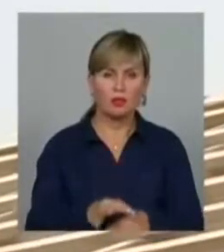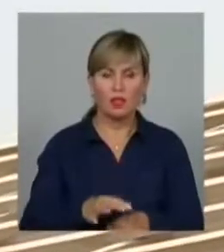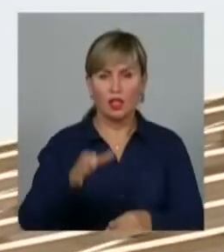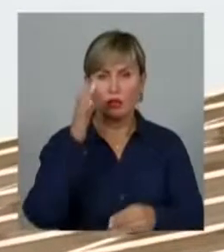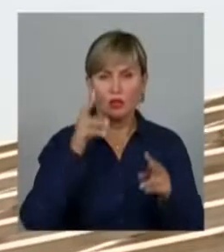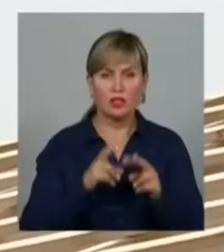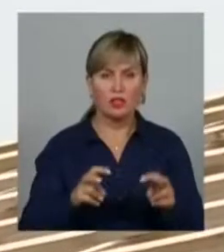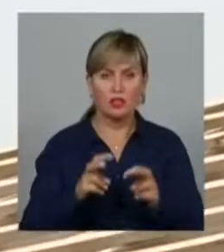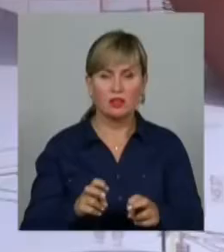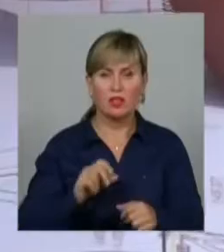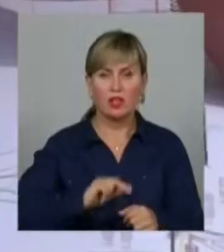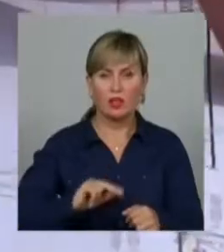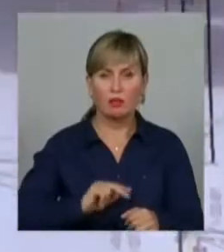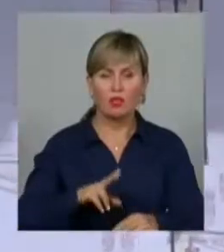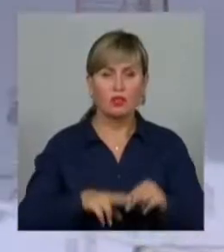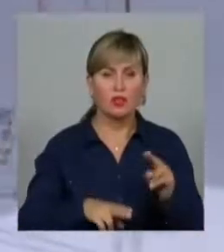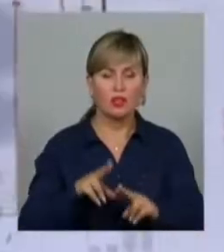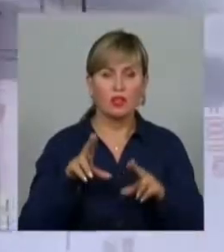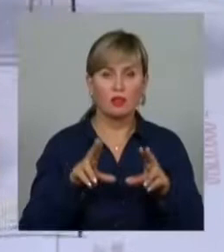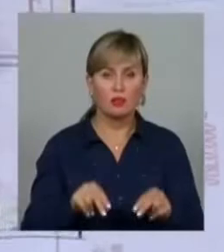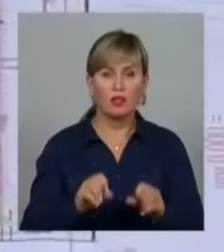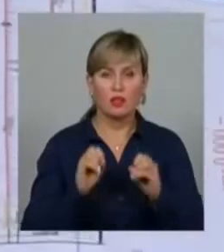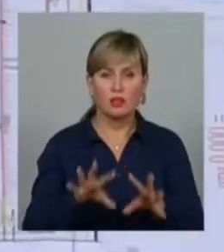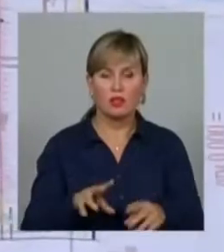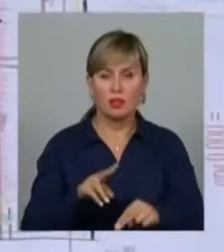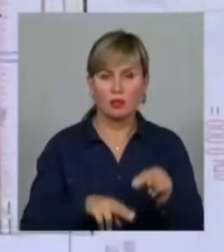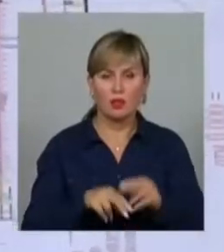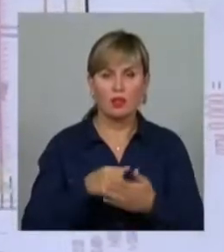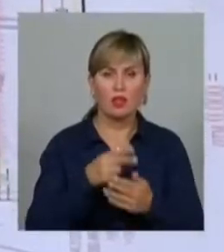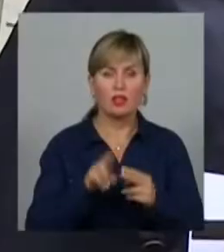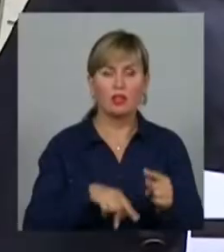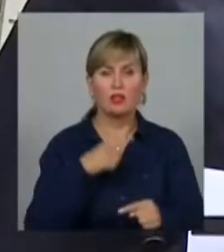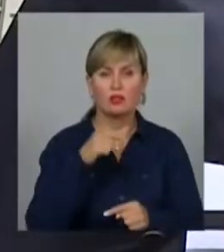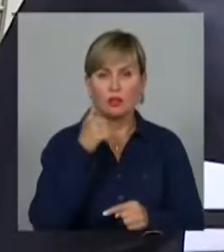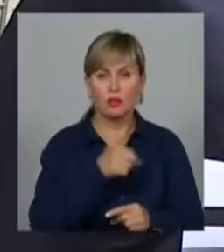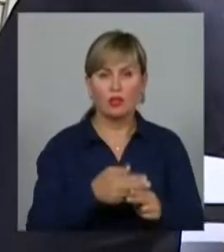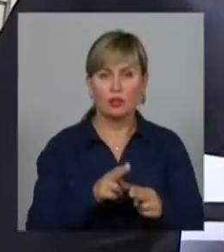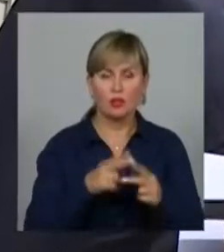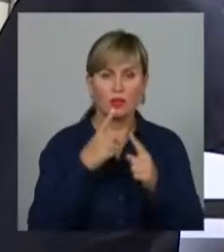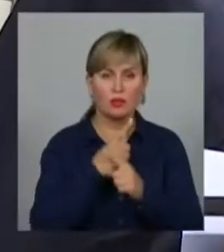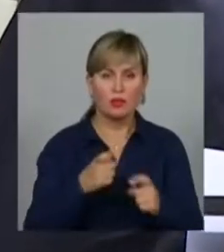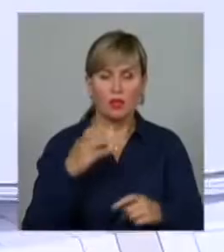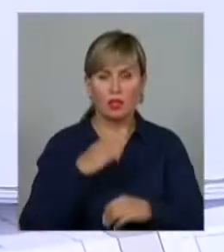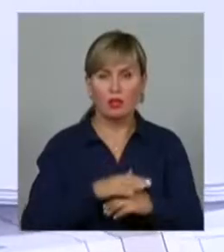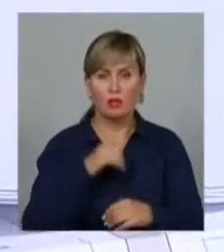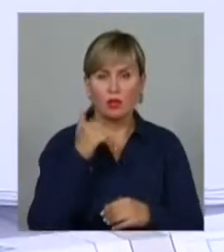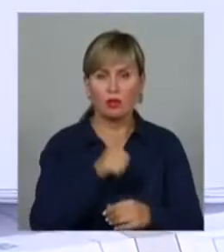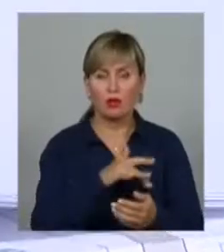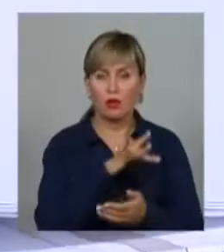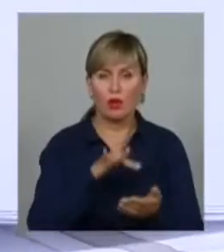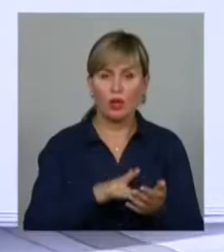научно-исследовательских работ строители обещают сдать объект до конца следующего года об этом они сообщили о ким у города которой